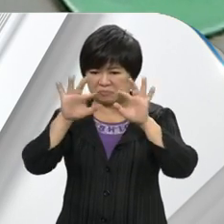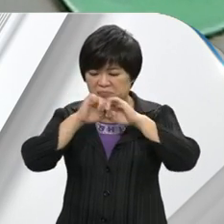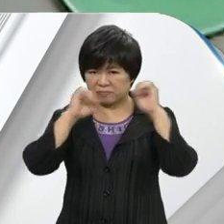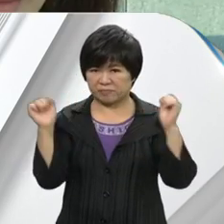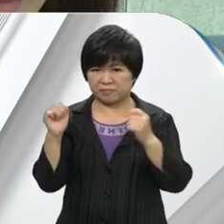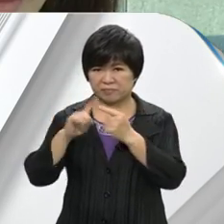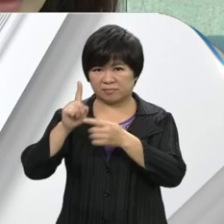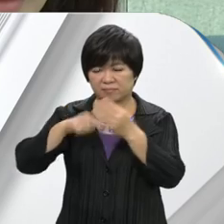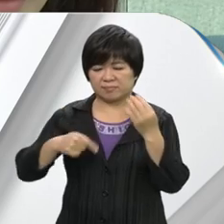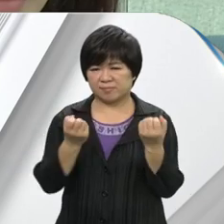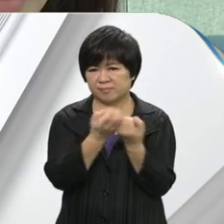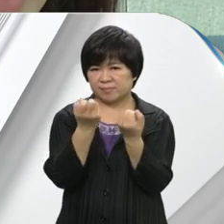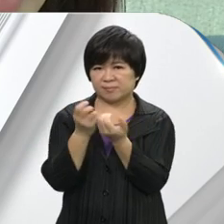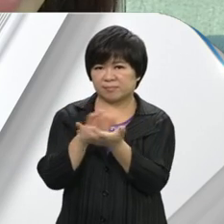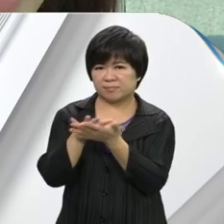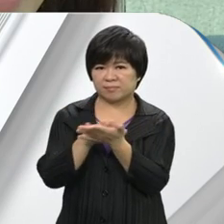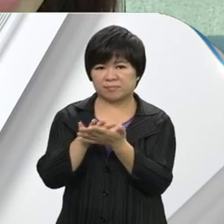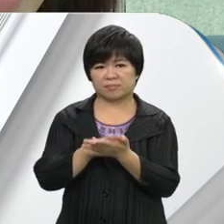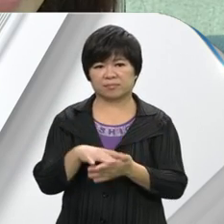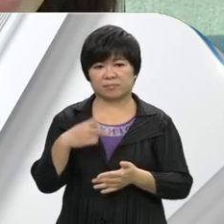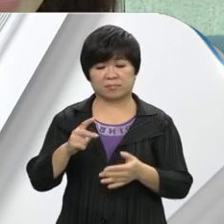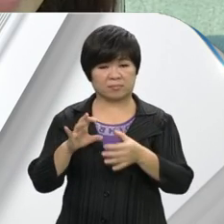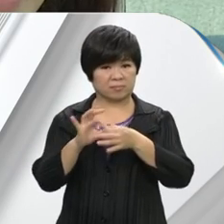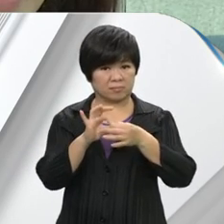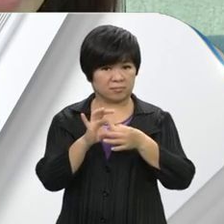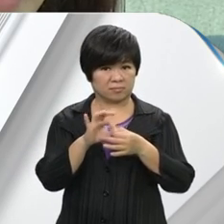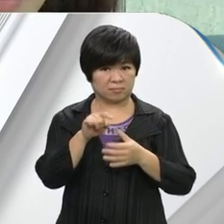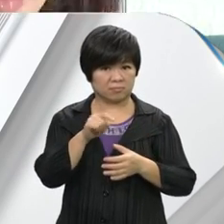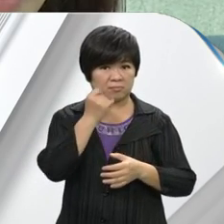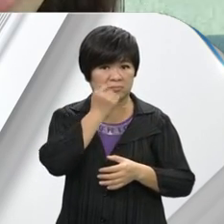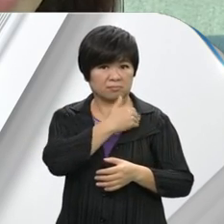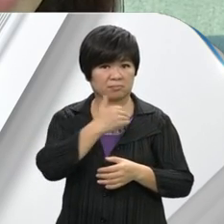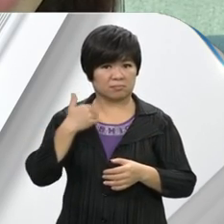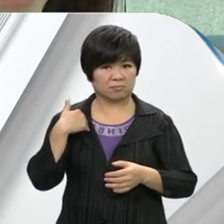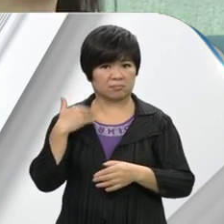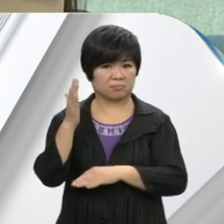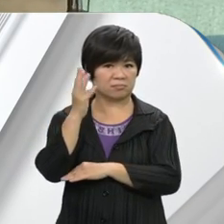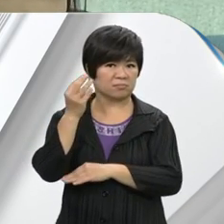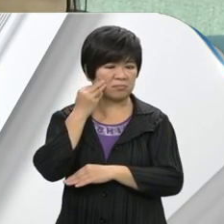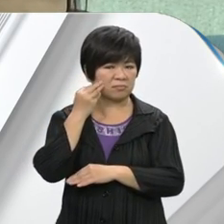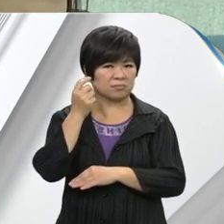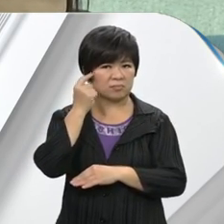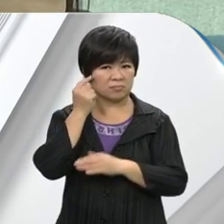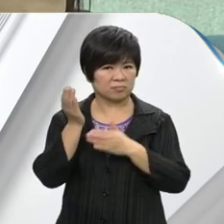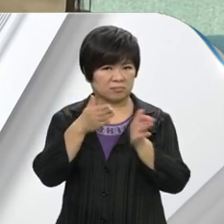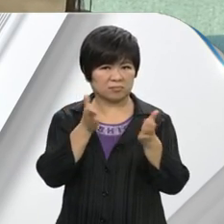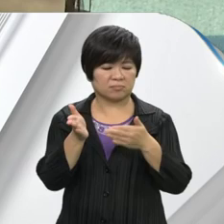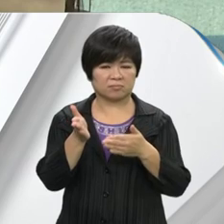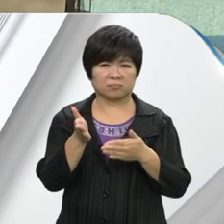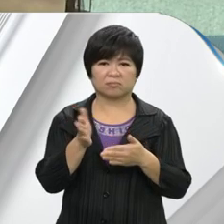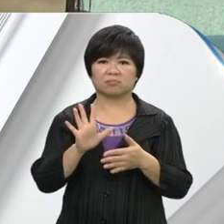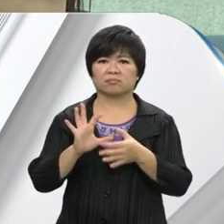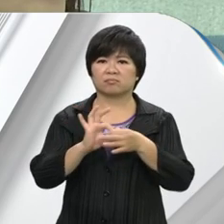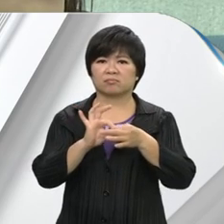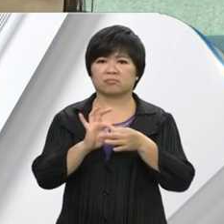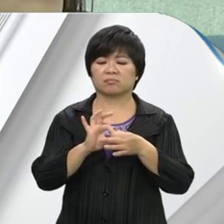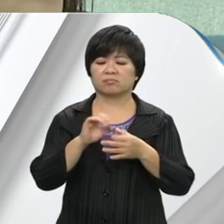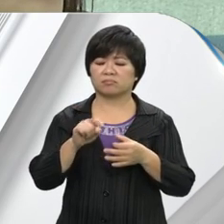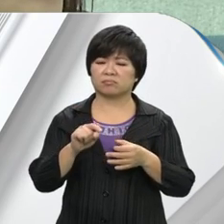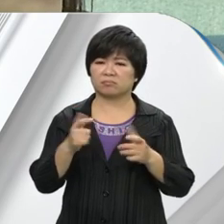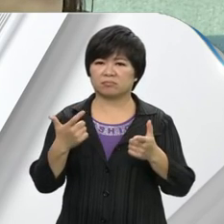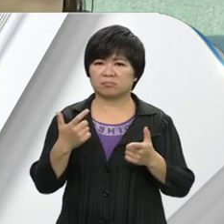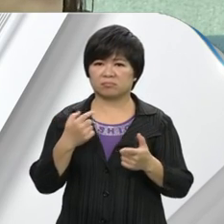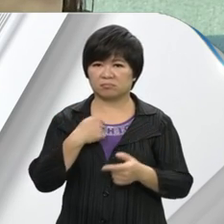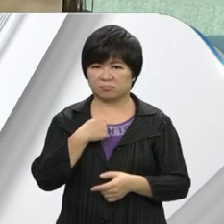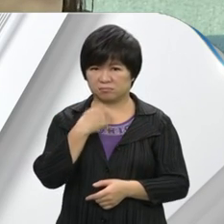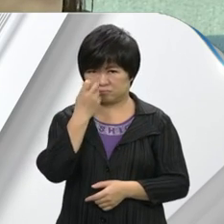事纷扰，特别是牵涉到他可能很多的一些的政治意识的形态，这些都不是我们在监